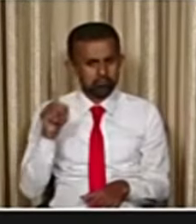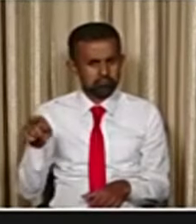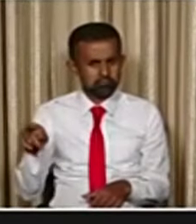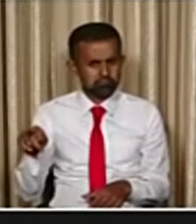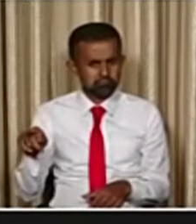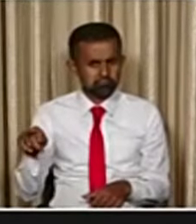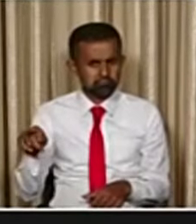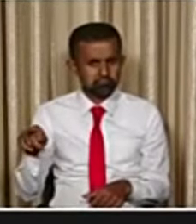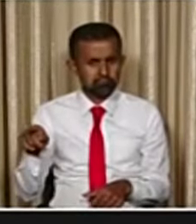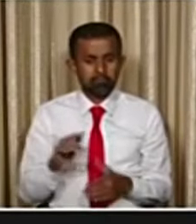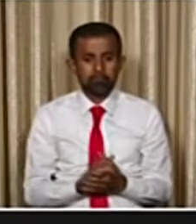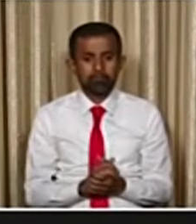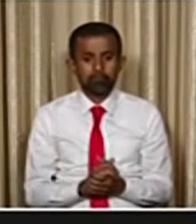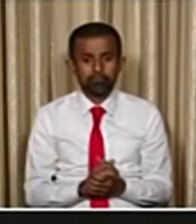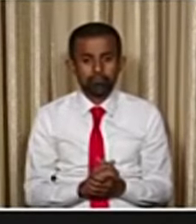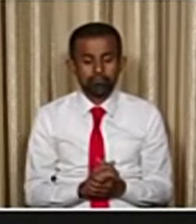හේතුව?